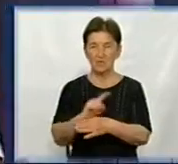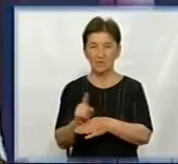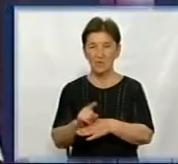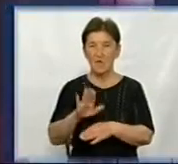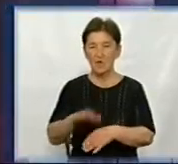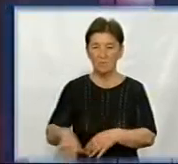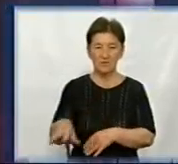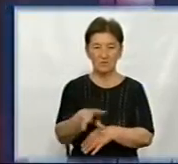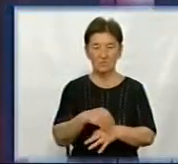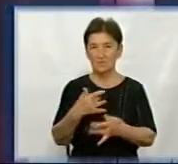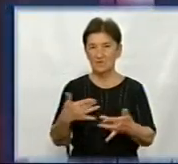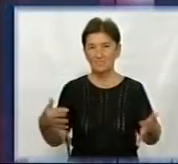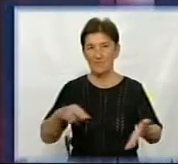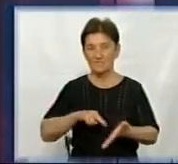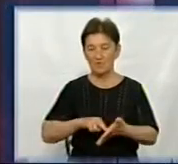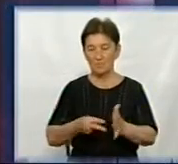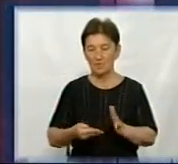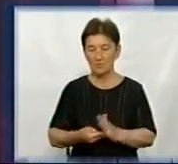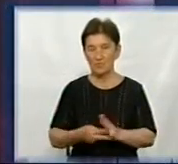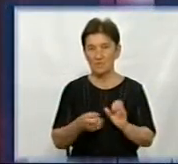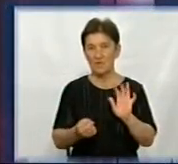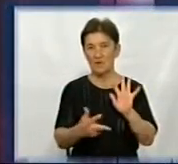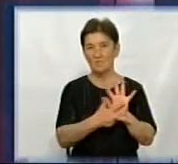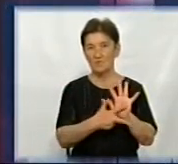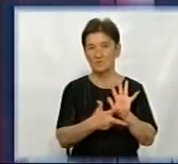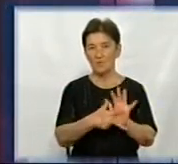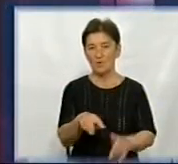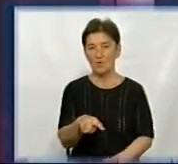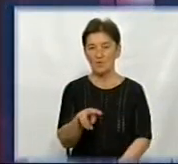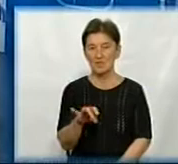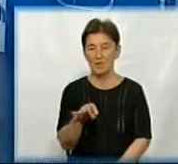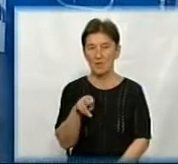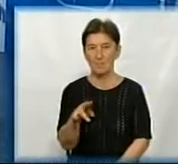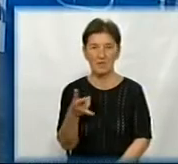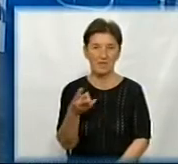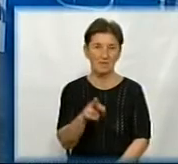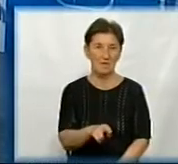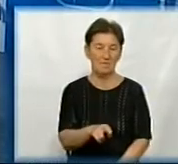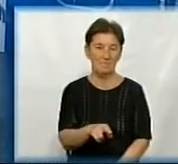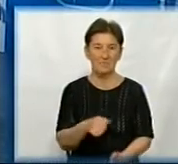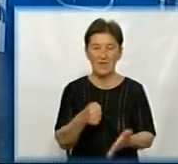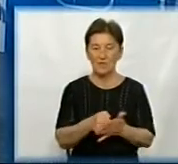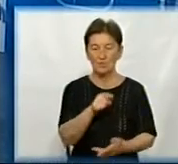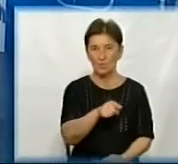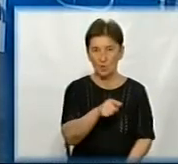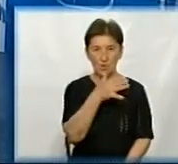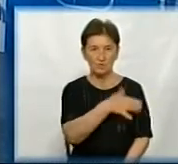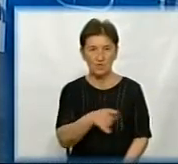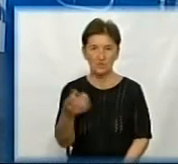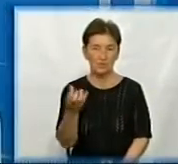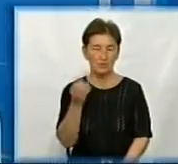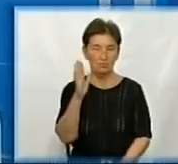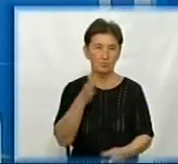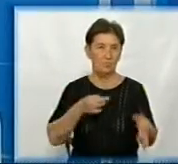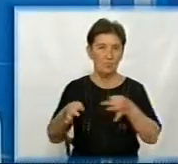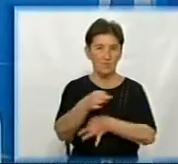сесія, засідання якої заплановано на 8 липня. 8 липня дочекаємось. Да. Можливо, до того часу ми ще трошки поговоримо про ці податки, тому